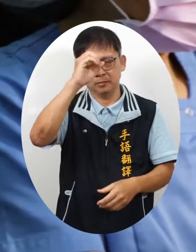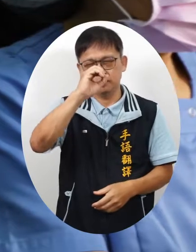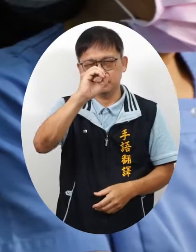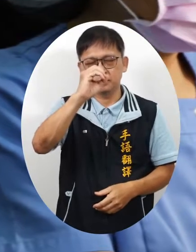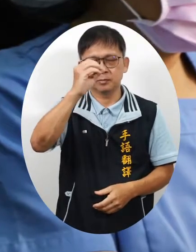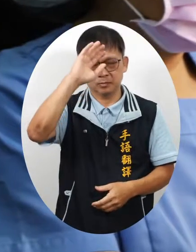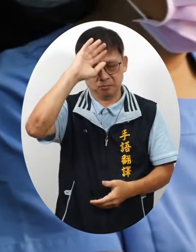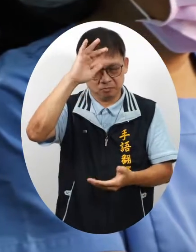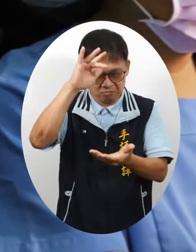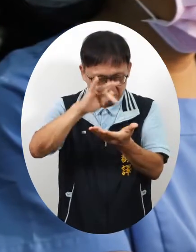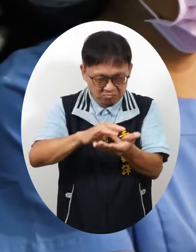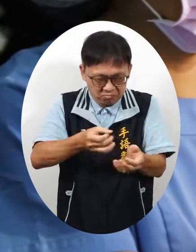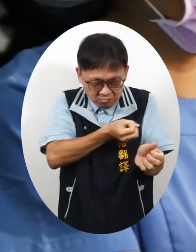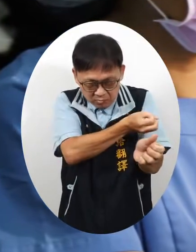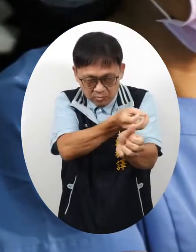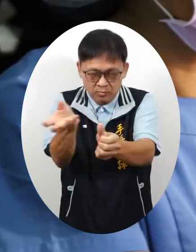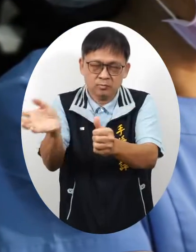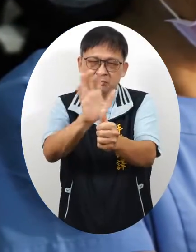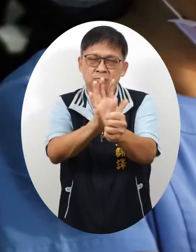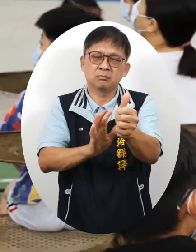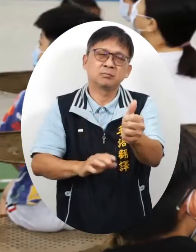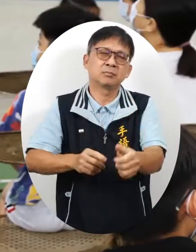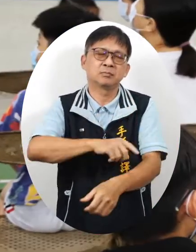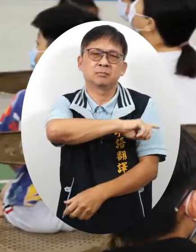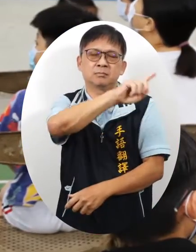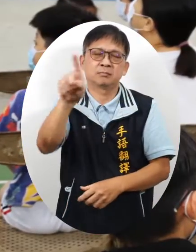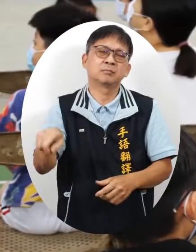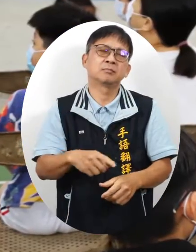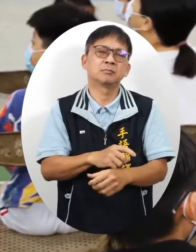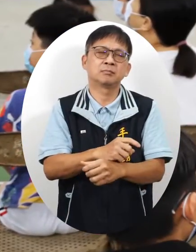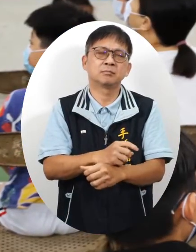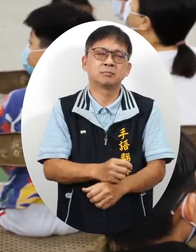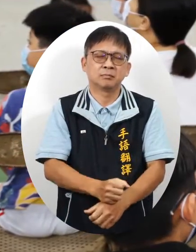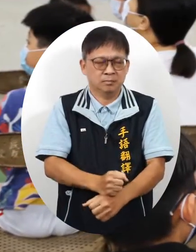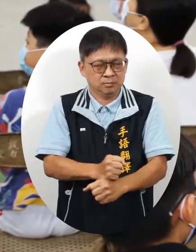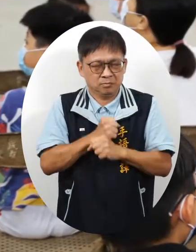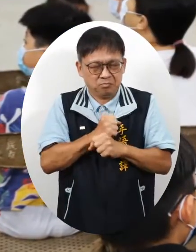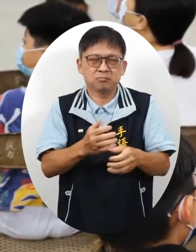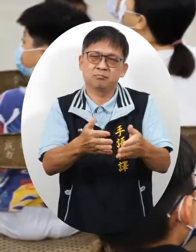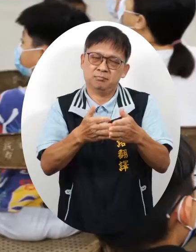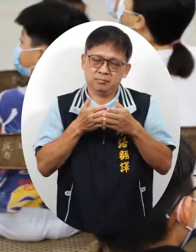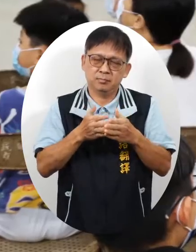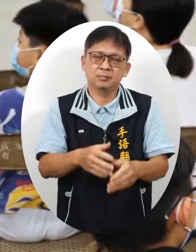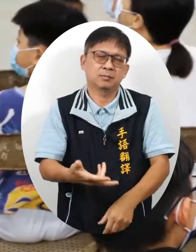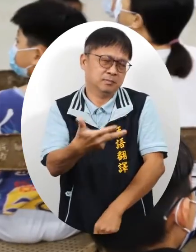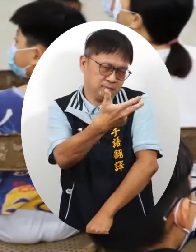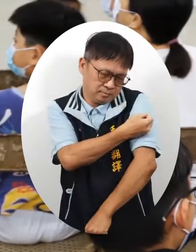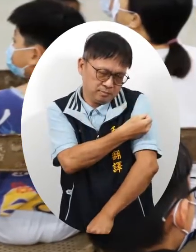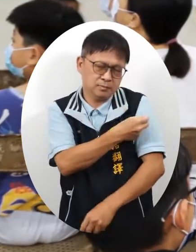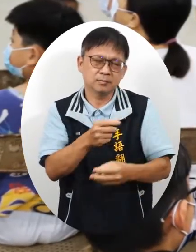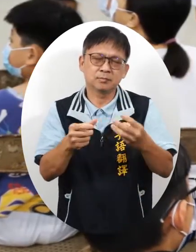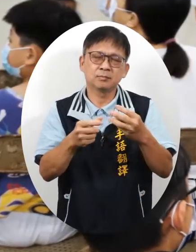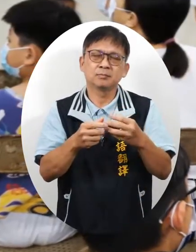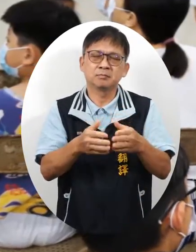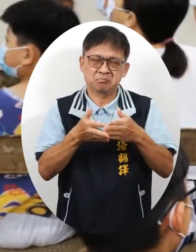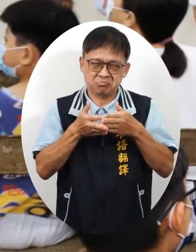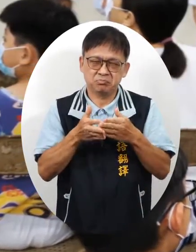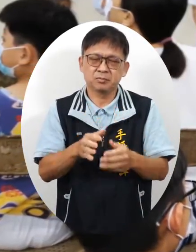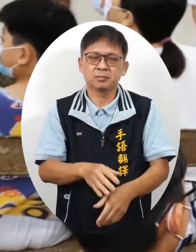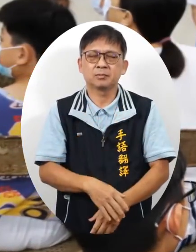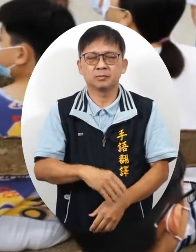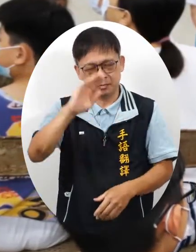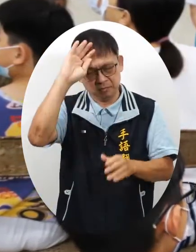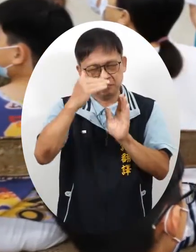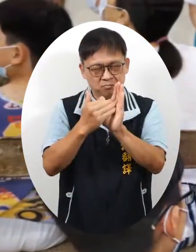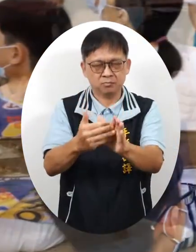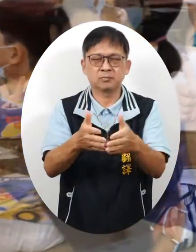工作的推动，在 Omicron 的扩散影响底下，我要提醒我们同学仍然不能掉以轻心，应